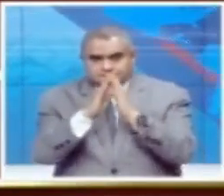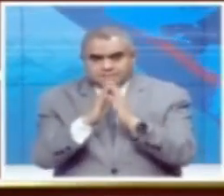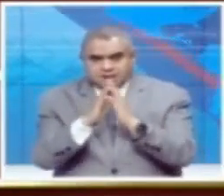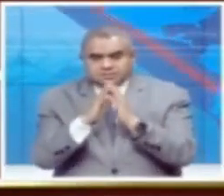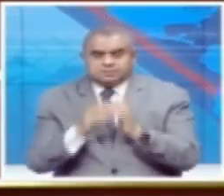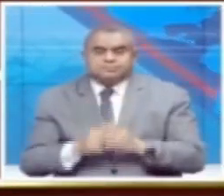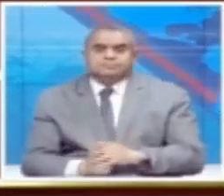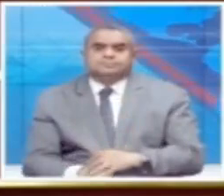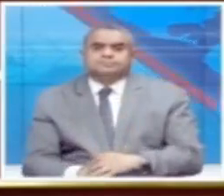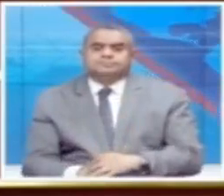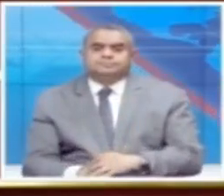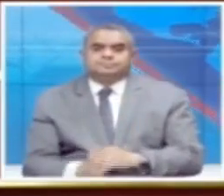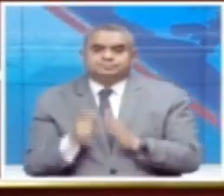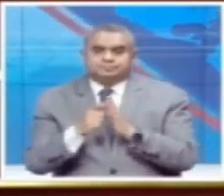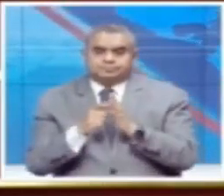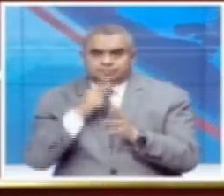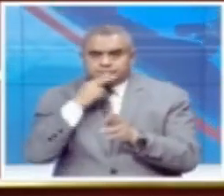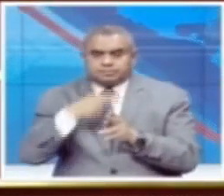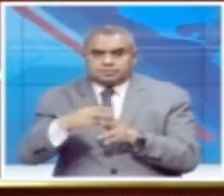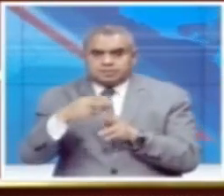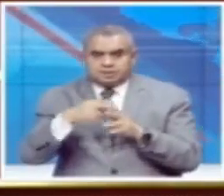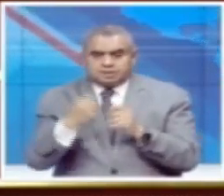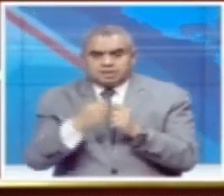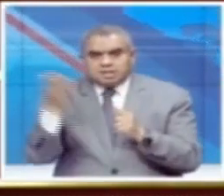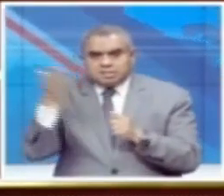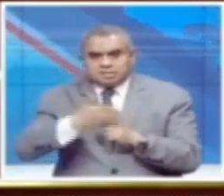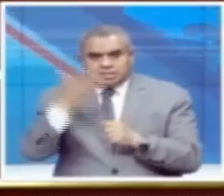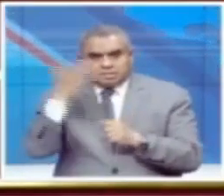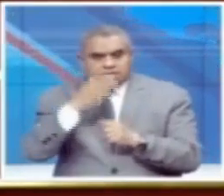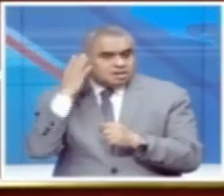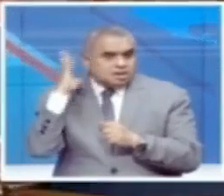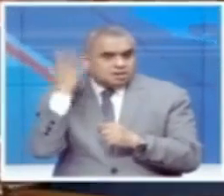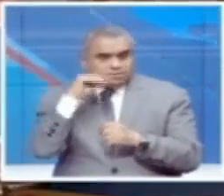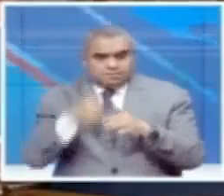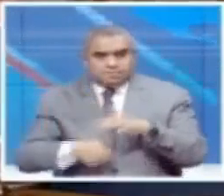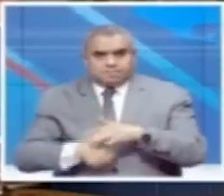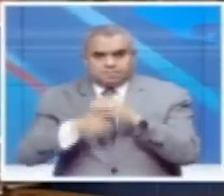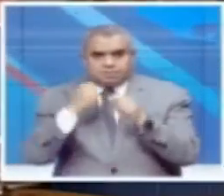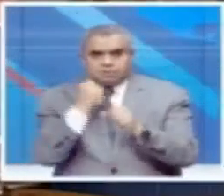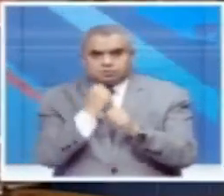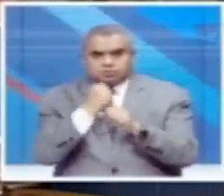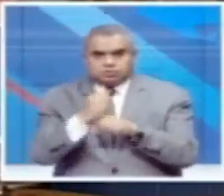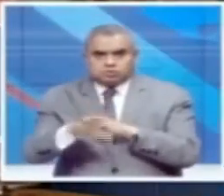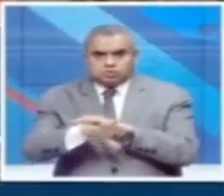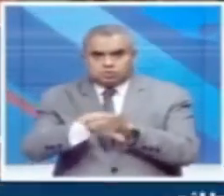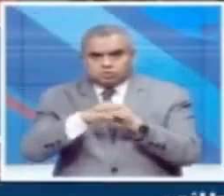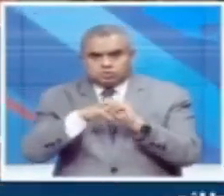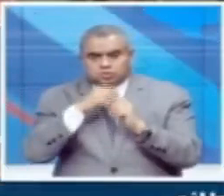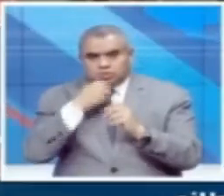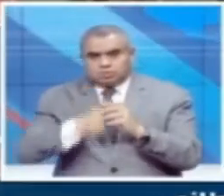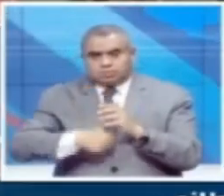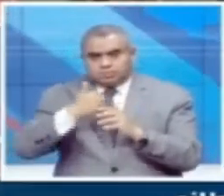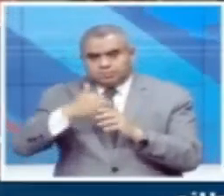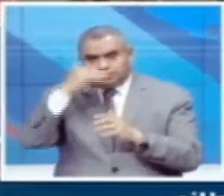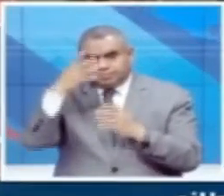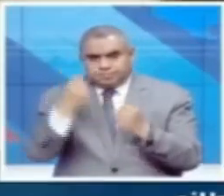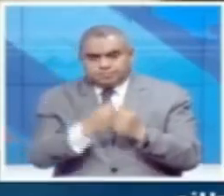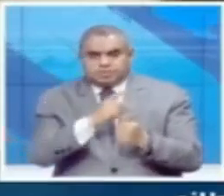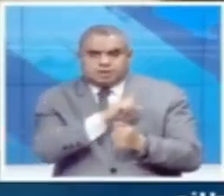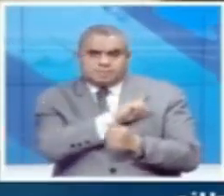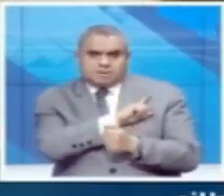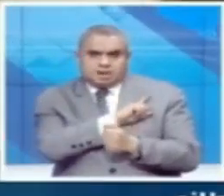أساس طويل من العلاقات التاريخية والعمل لتحقيق المصالح